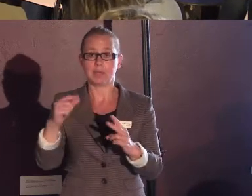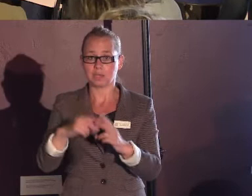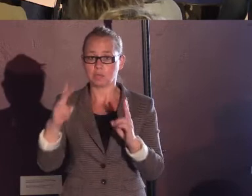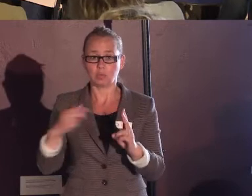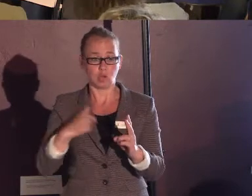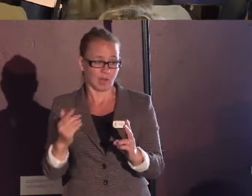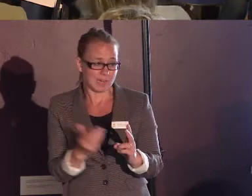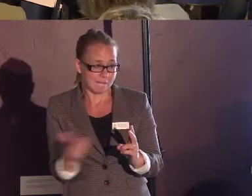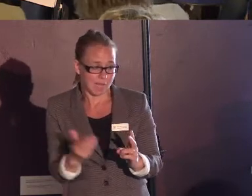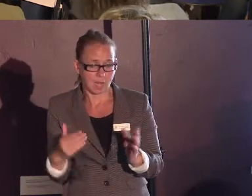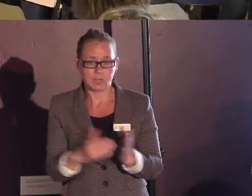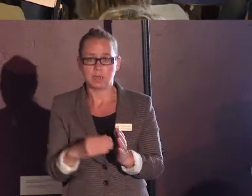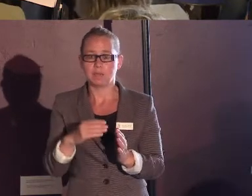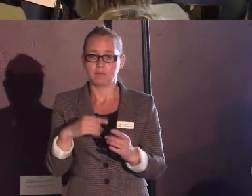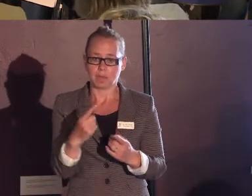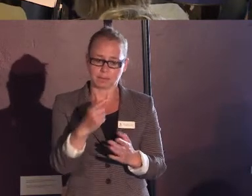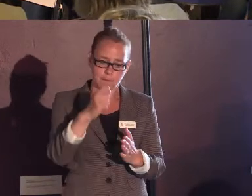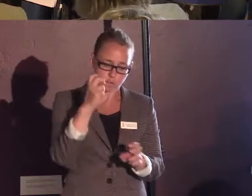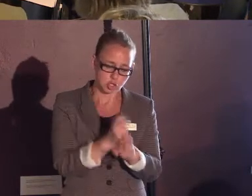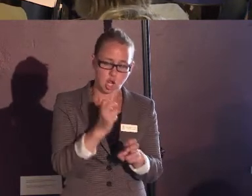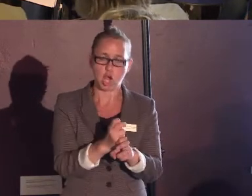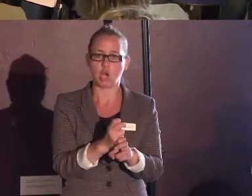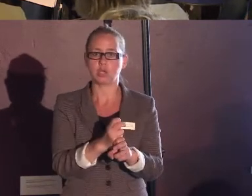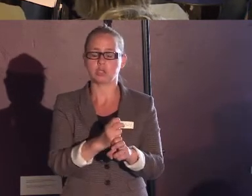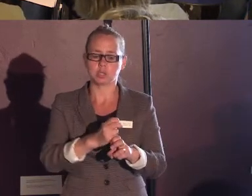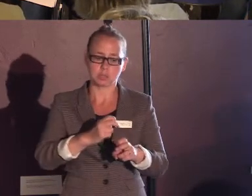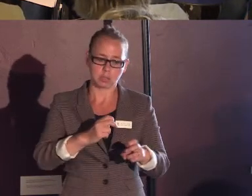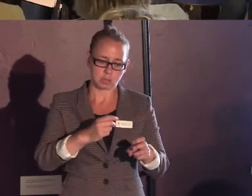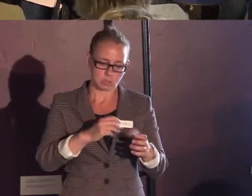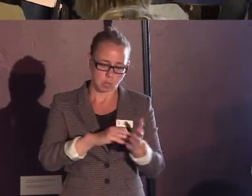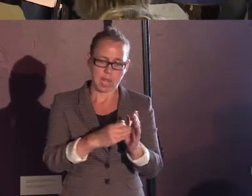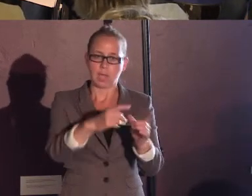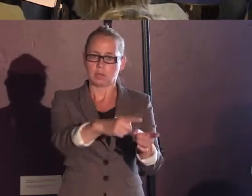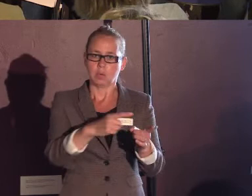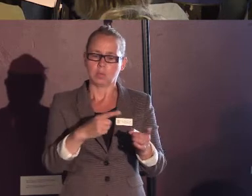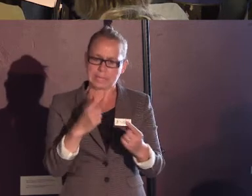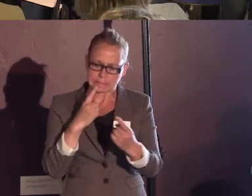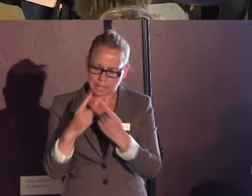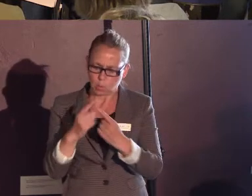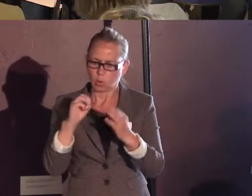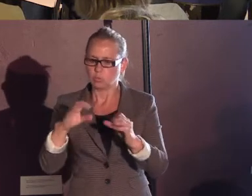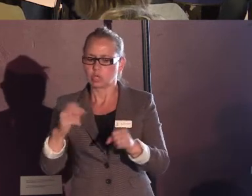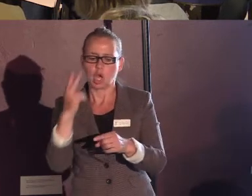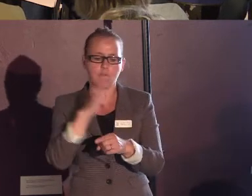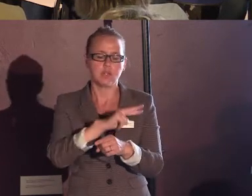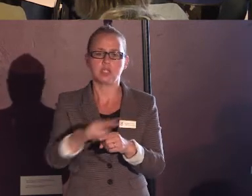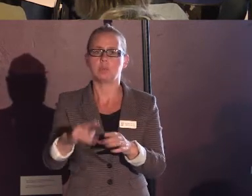till. Och det här var alltså en pilot på försök och det pågår en dialog om behov av